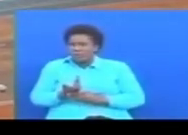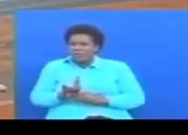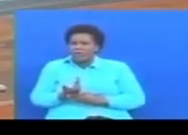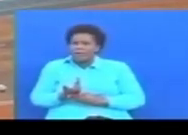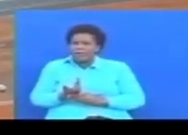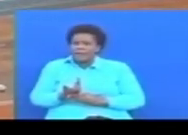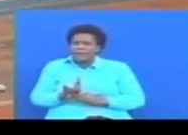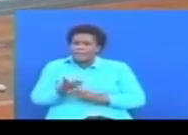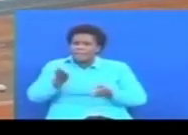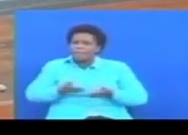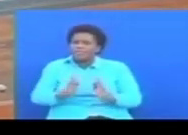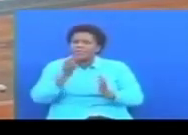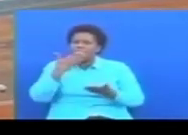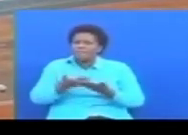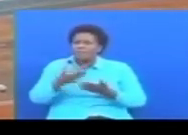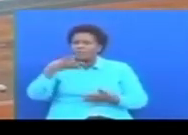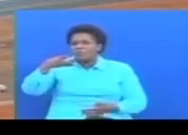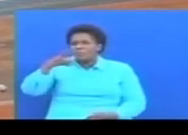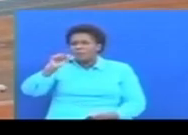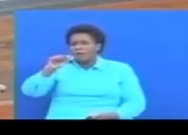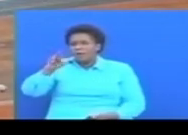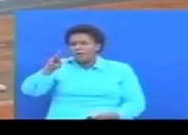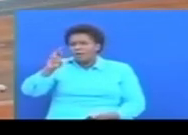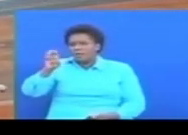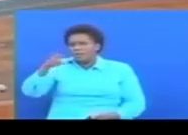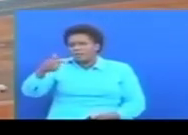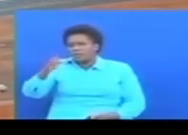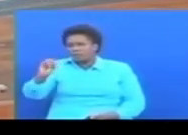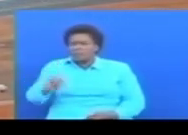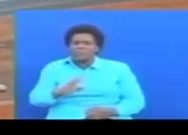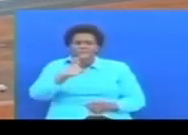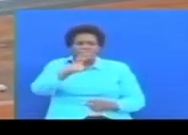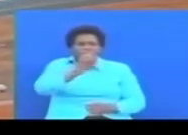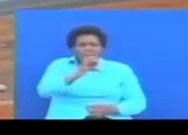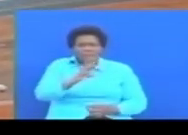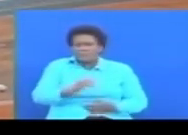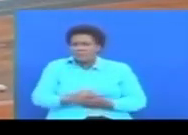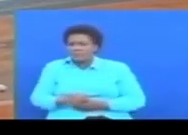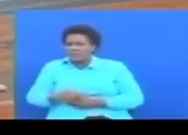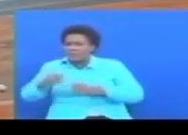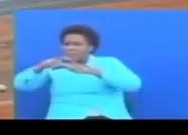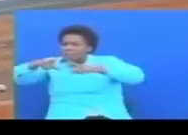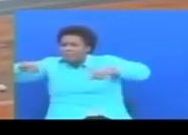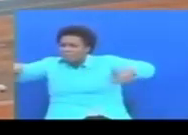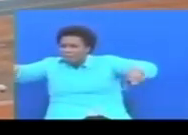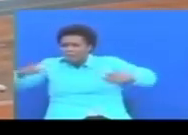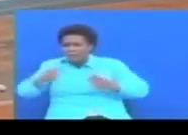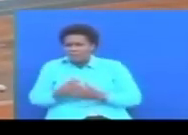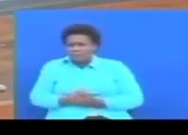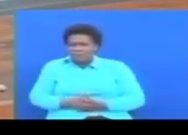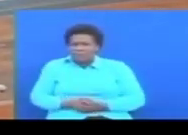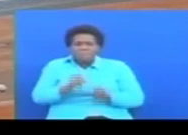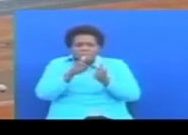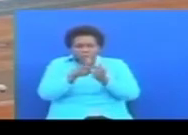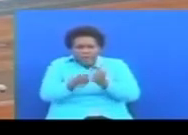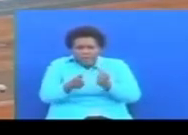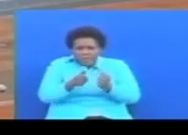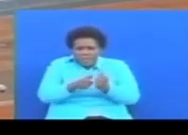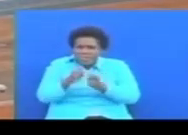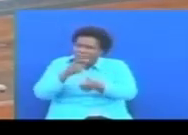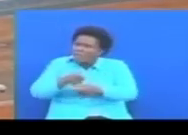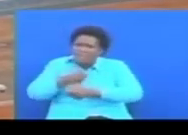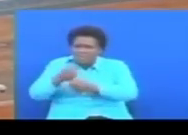kwa wingi, lakini kuna viazi vinazalishwa kwa wingi, kuna mazao ya mbao. Hii ni barabara muhimu. Pia kuna mahindi yanazalishwa, Mheshimiwa Naibu